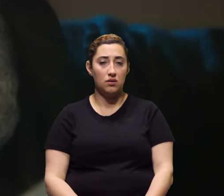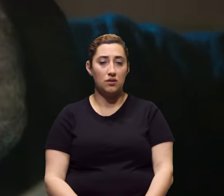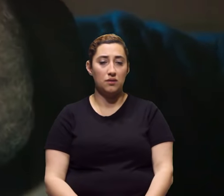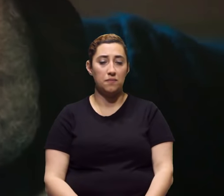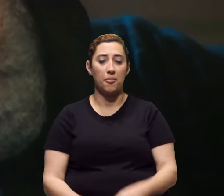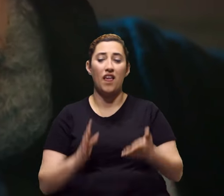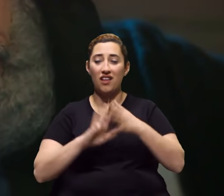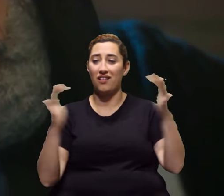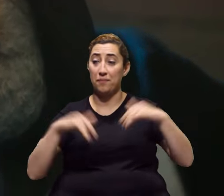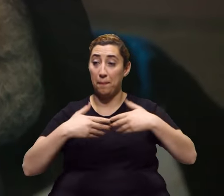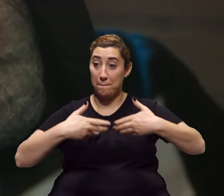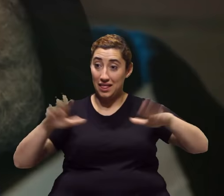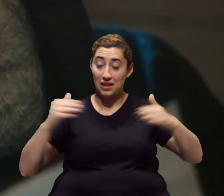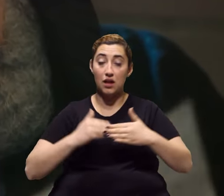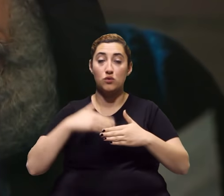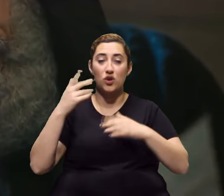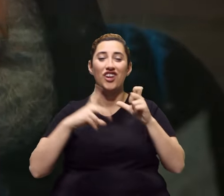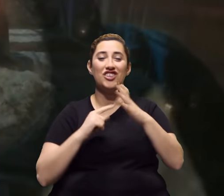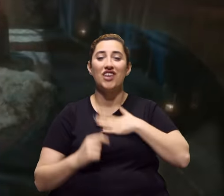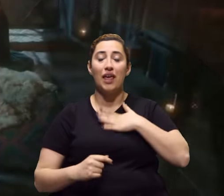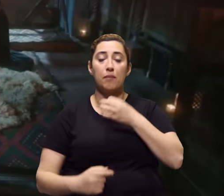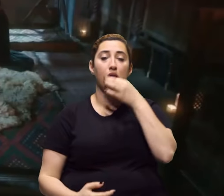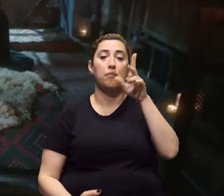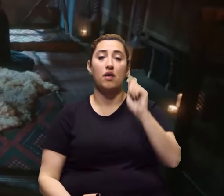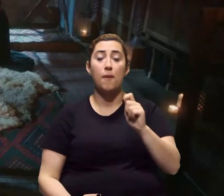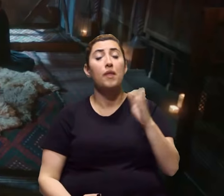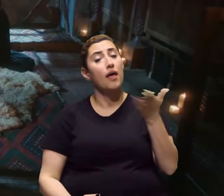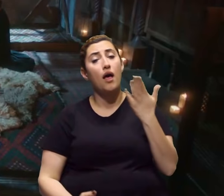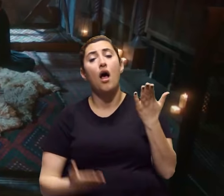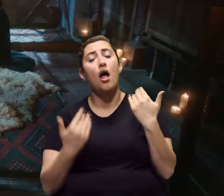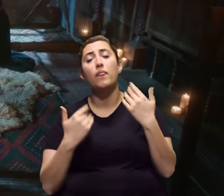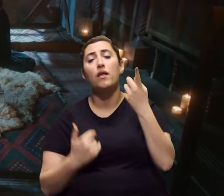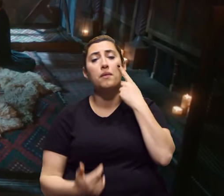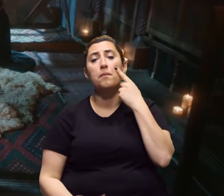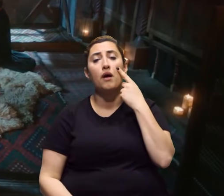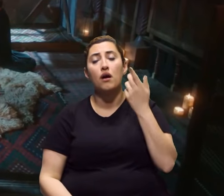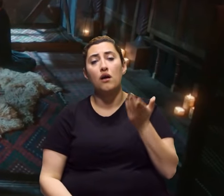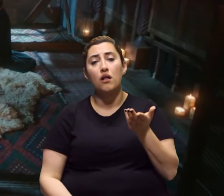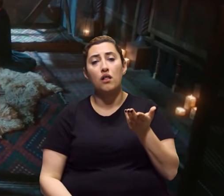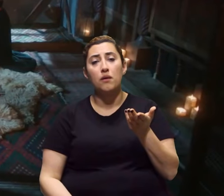Meclis dağılanın ardından şeyhim ünledi. Hele anlatıveresin.